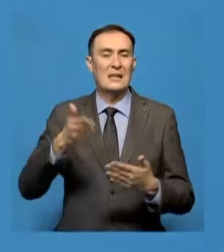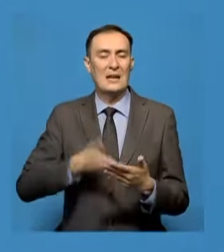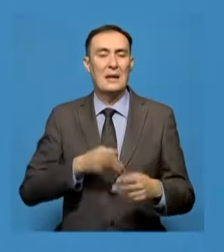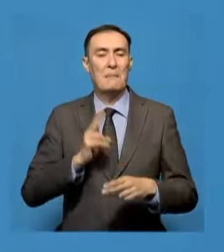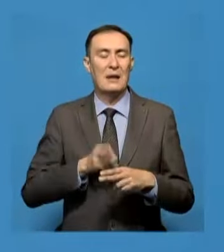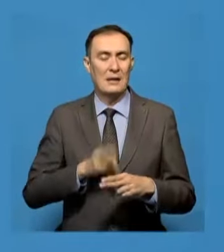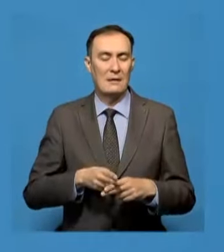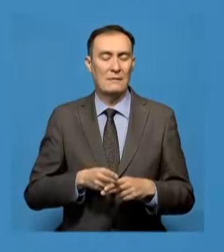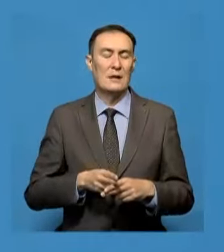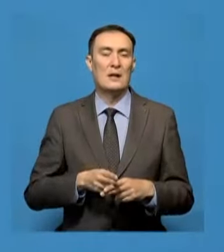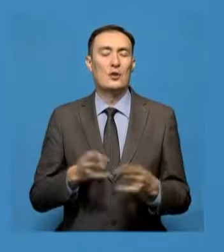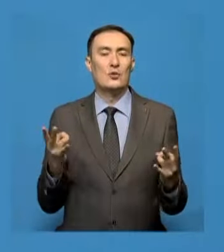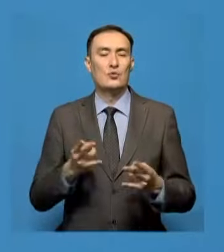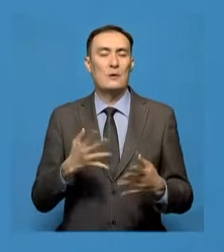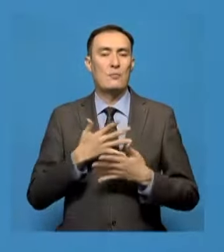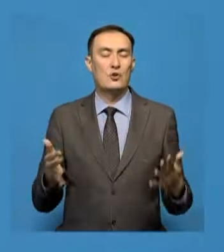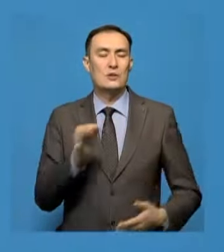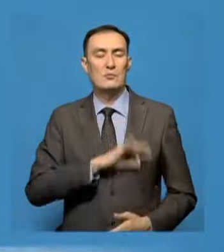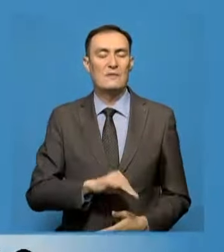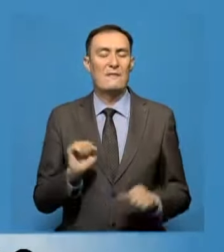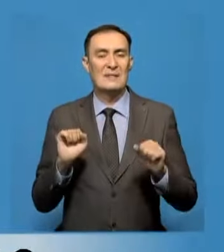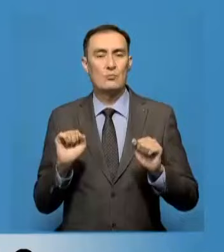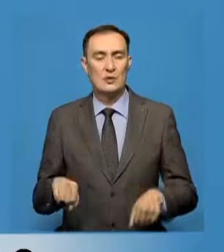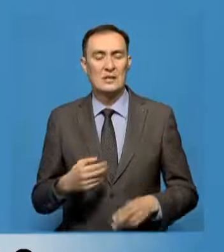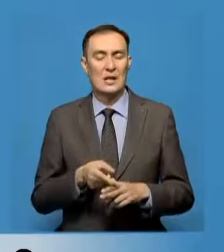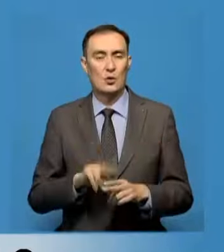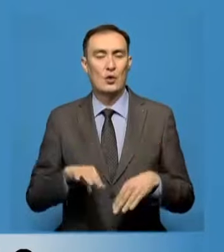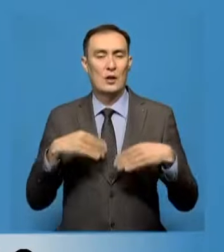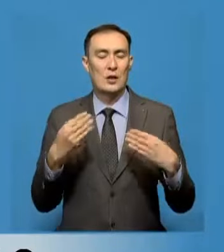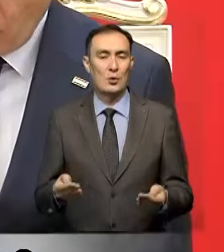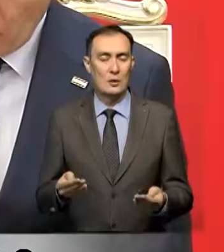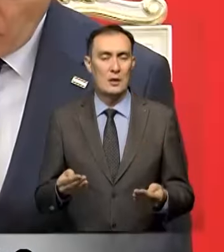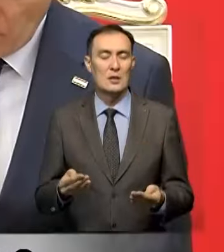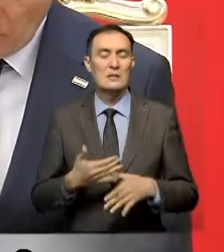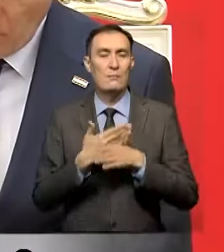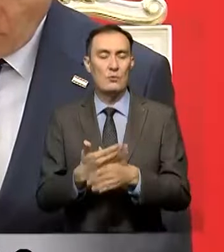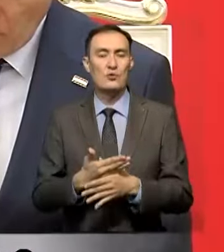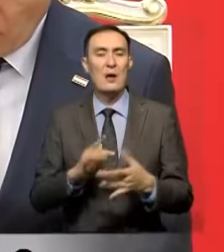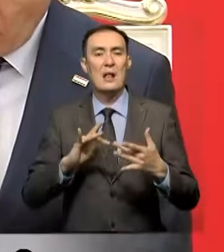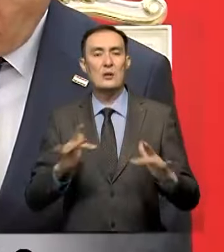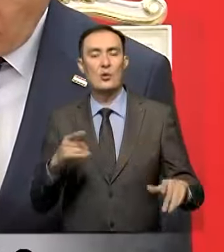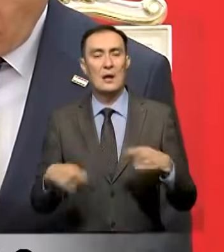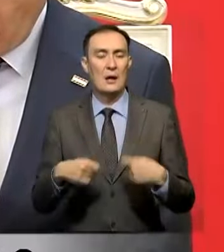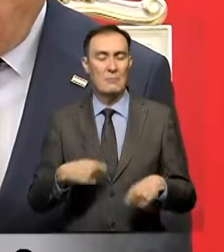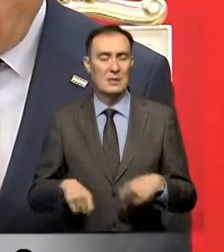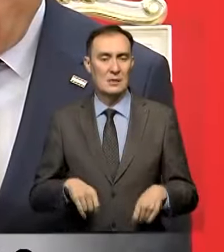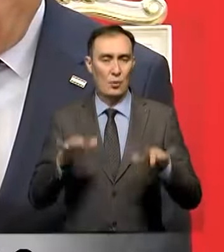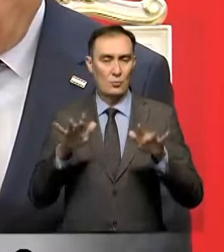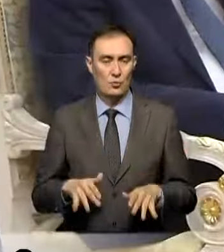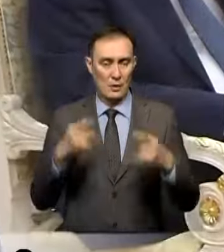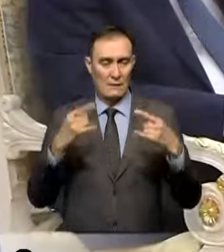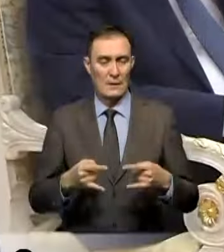барьеров. Следует шире использовать возможности, которые открываются посредством электронной коммерции. В этой